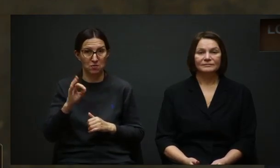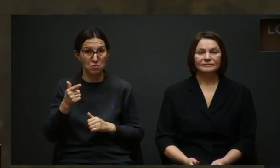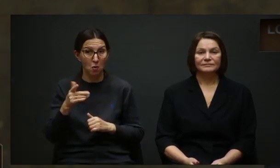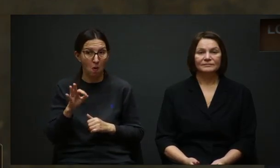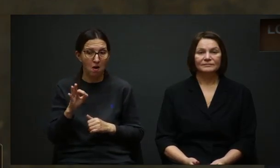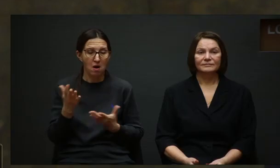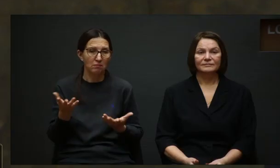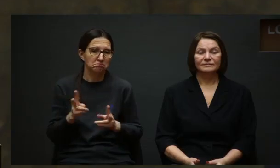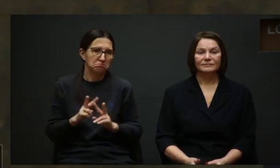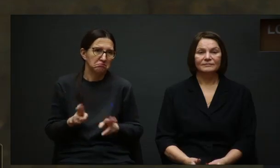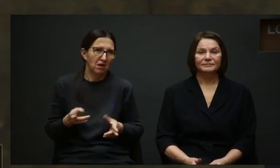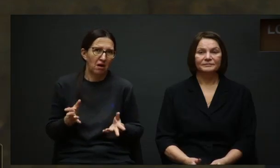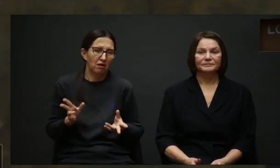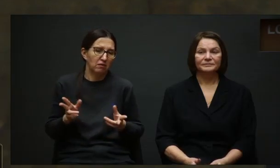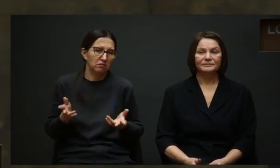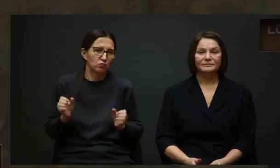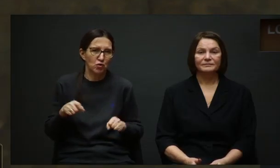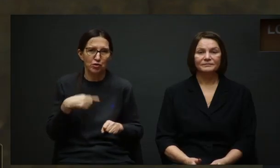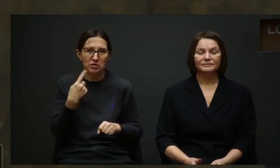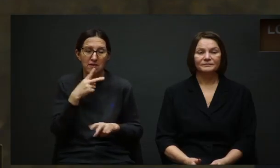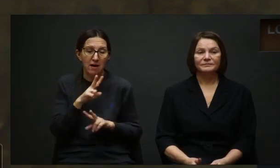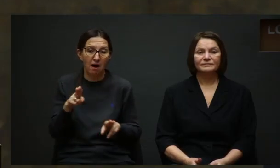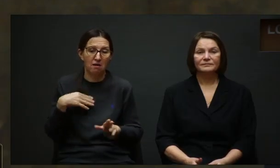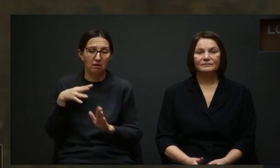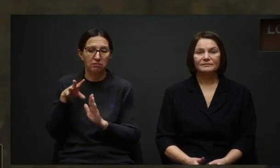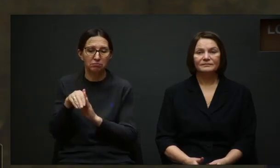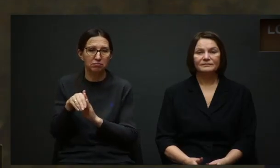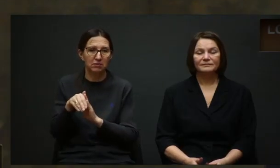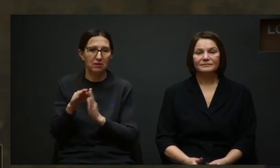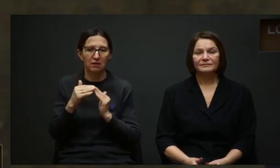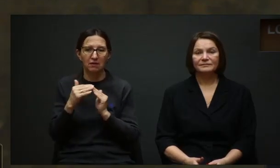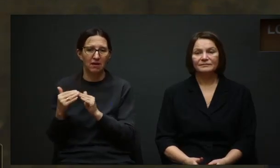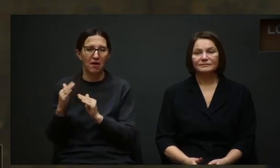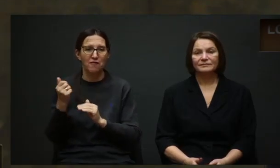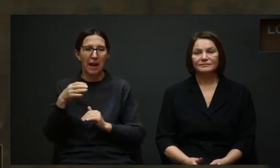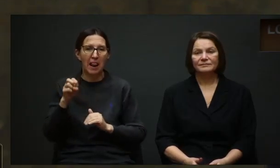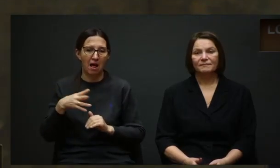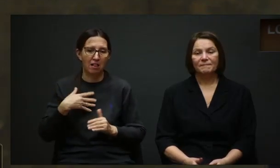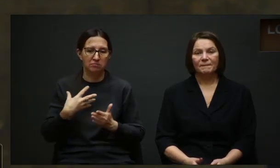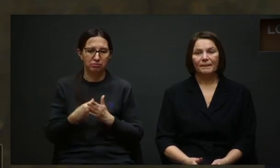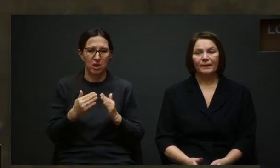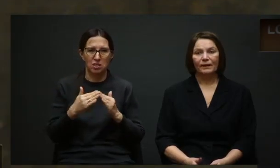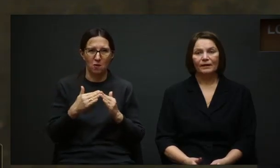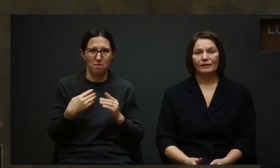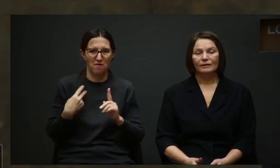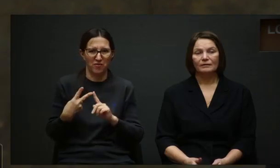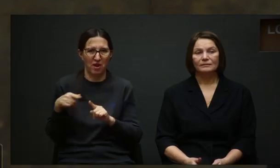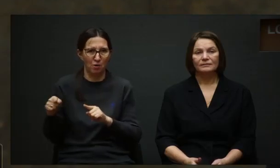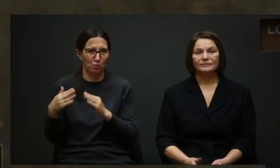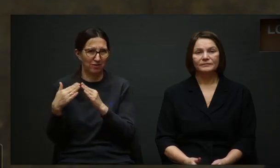как, ну, как в каком-то филиале своего родного домашнего пространства. Вот это вот